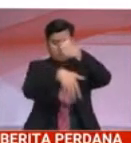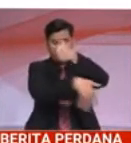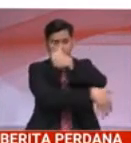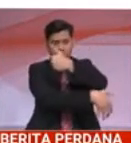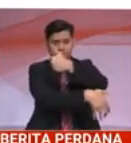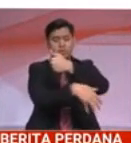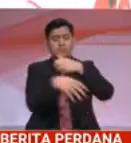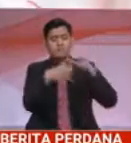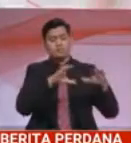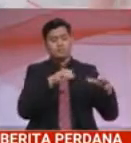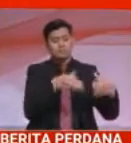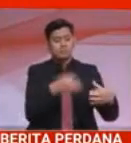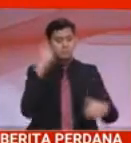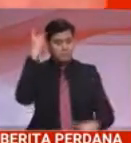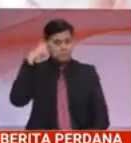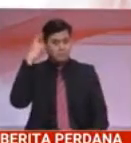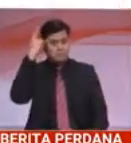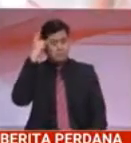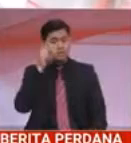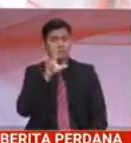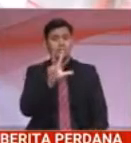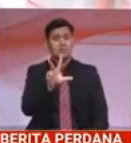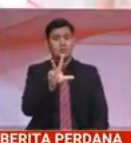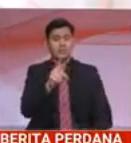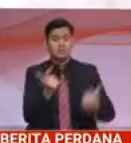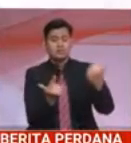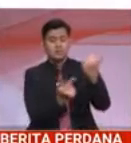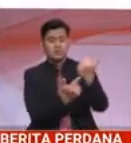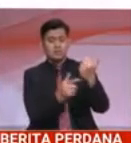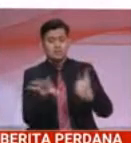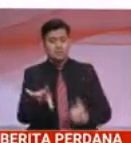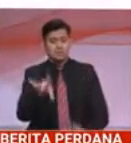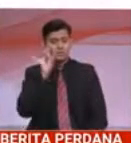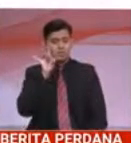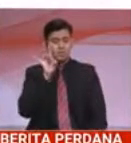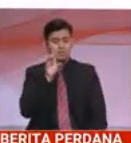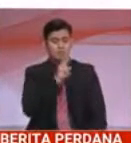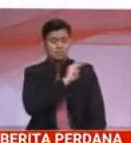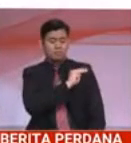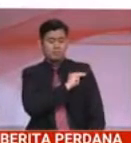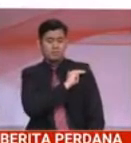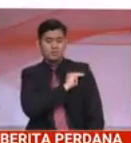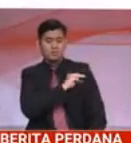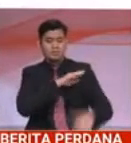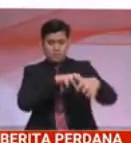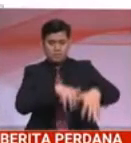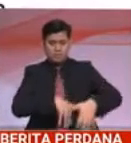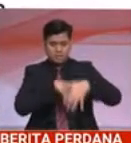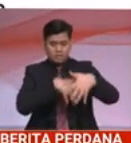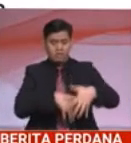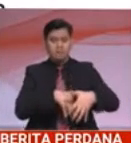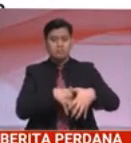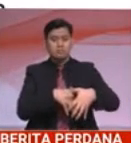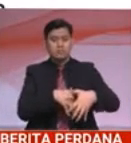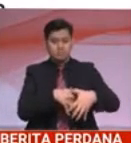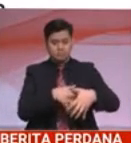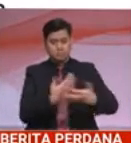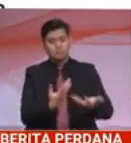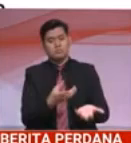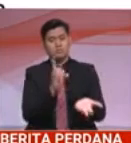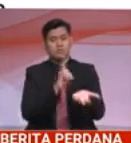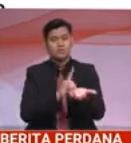kenyataan. Tiga naib presiden yang dipilih pula ialah Menteri Pertanian dan Industri Makanan Dato' Sri Dr. Ronald